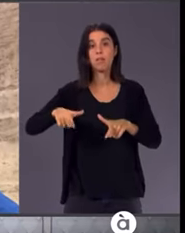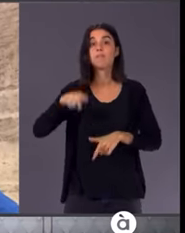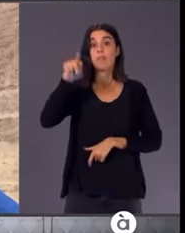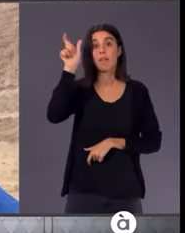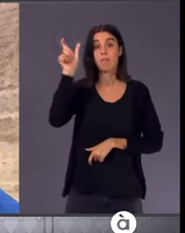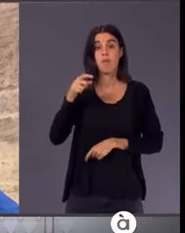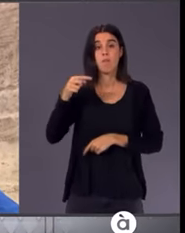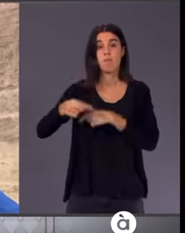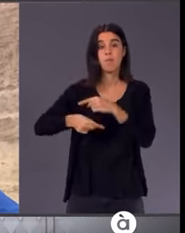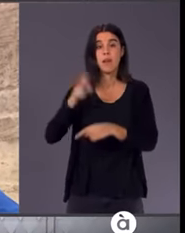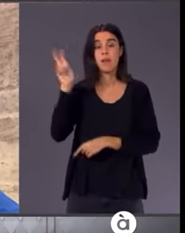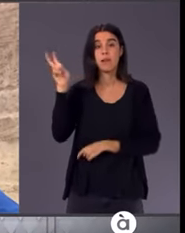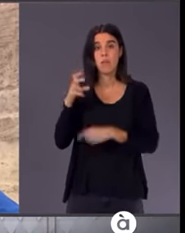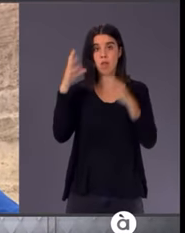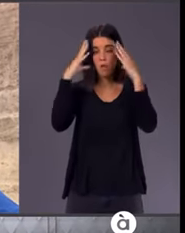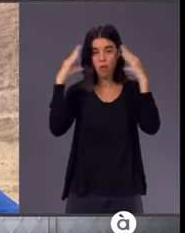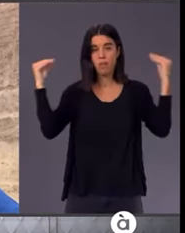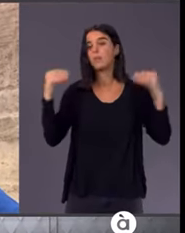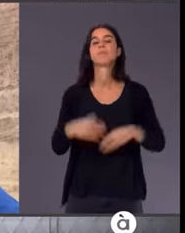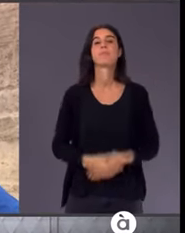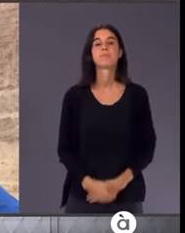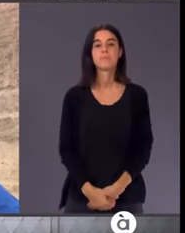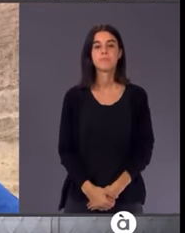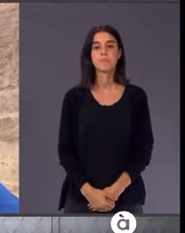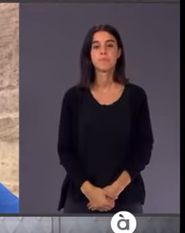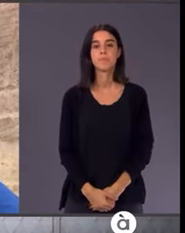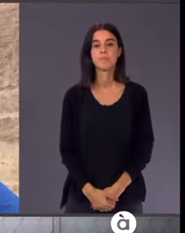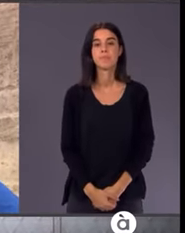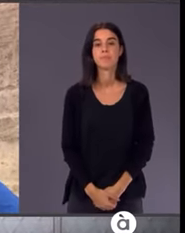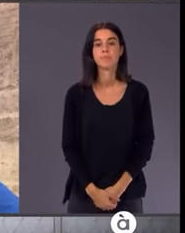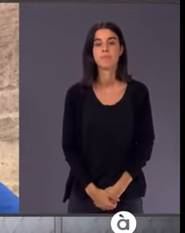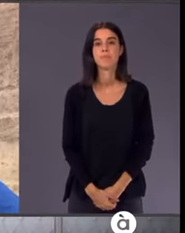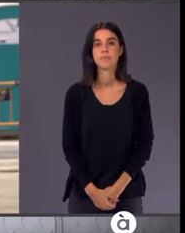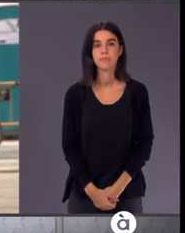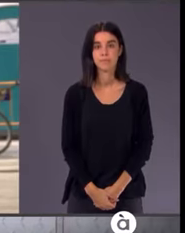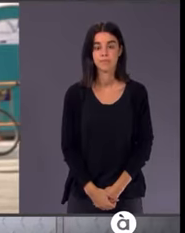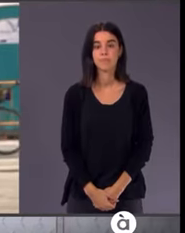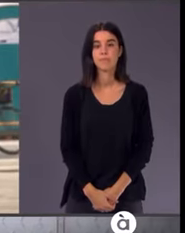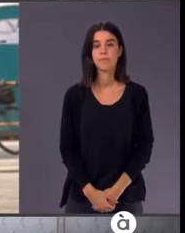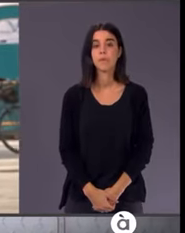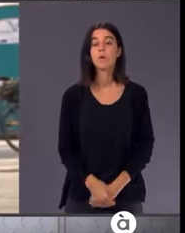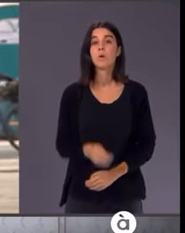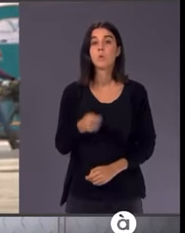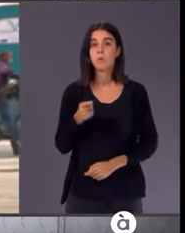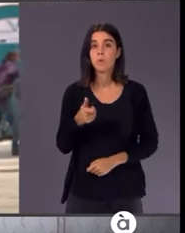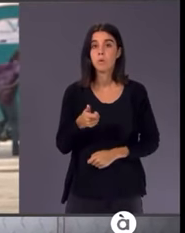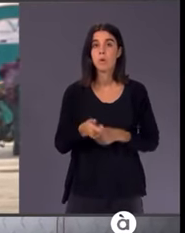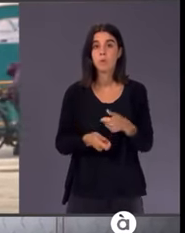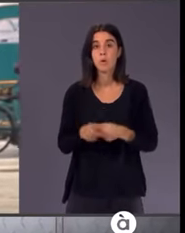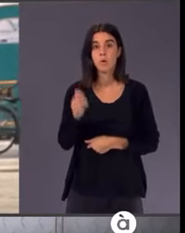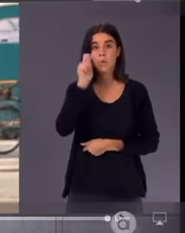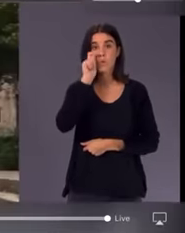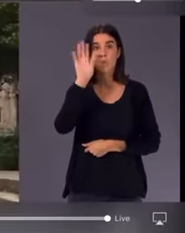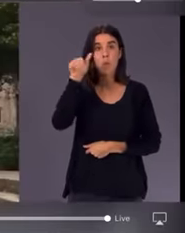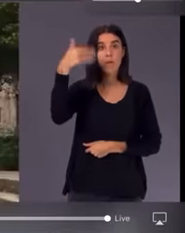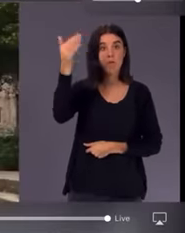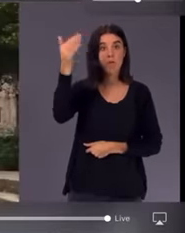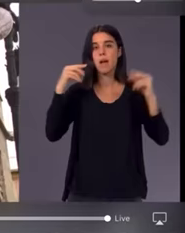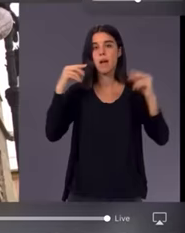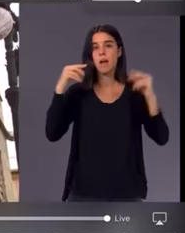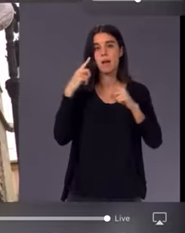list. We decided, despite COVID, to test and come here. A poc, el turisme estranger a la ciutat comença